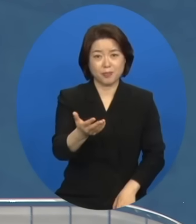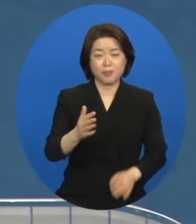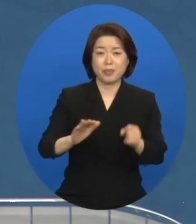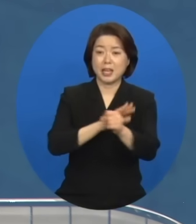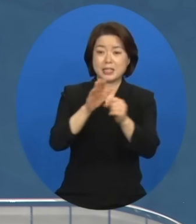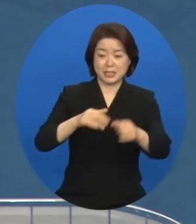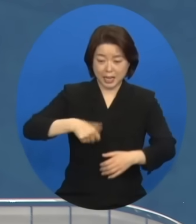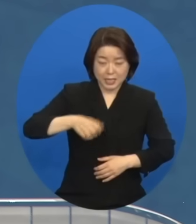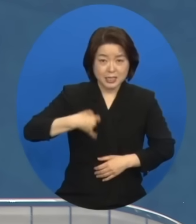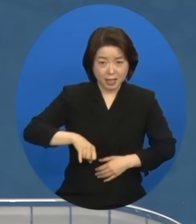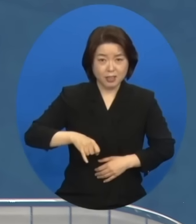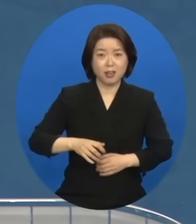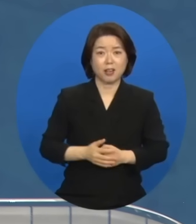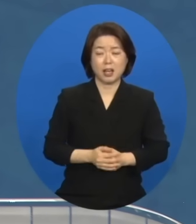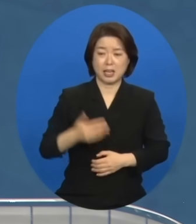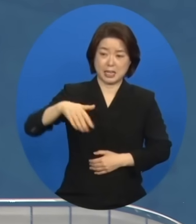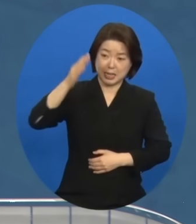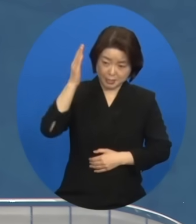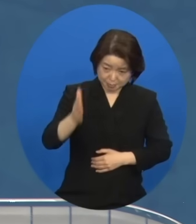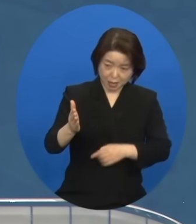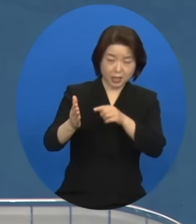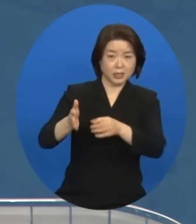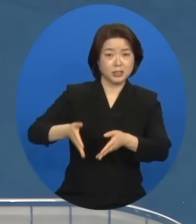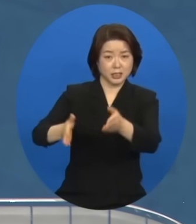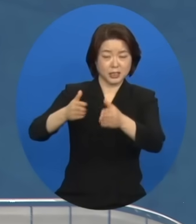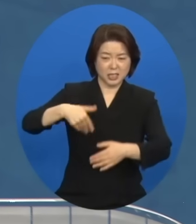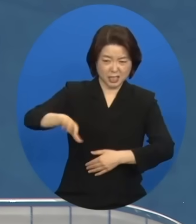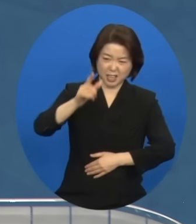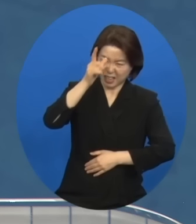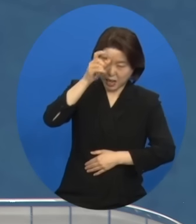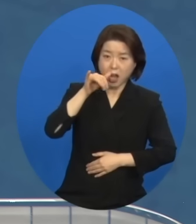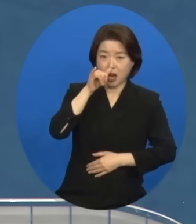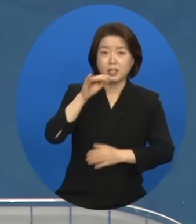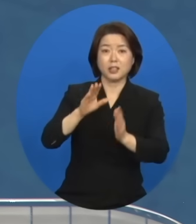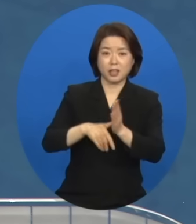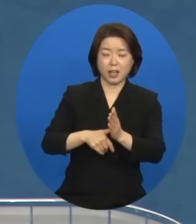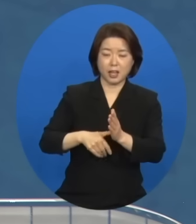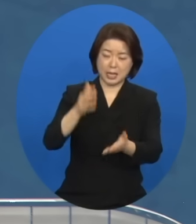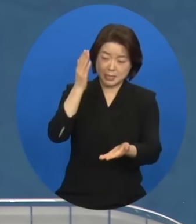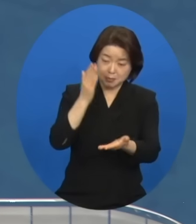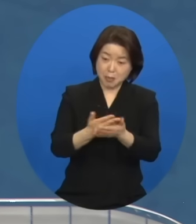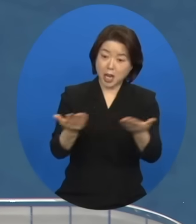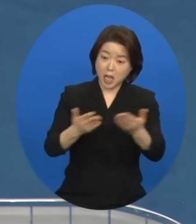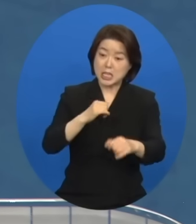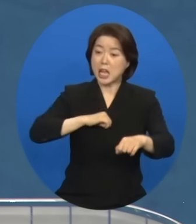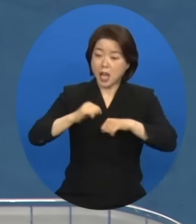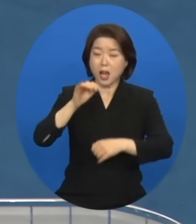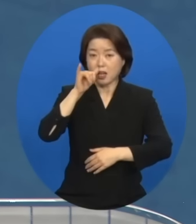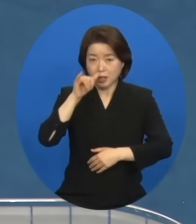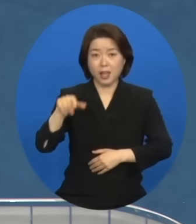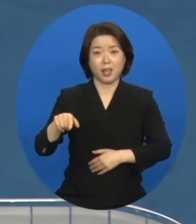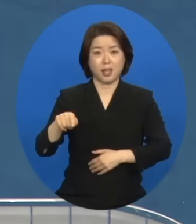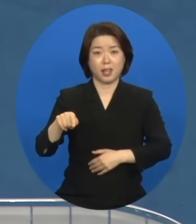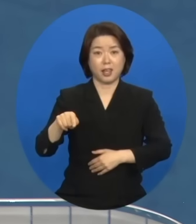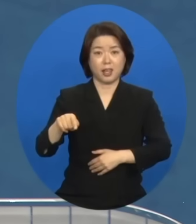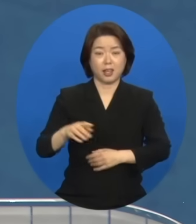사랑한 자녀들이 가지 말아야 될 길을 가겠다고 할 때, 하지 말아야 될 일을 하려고 할 때,